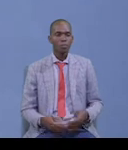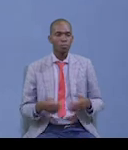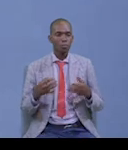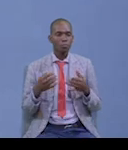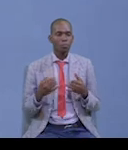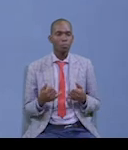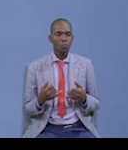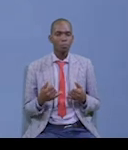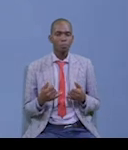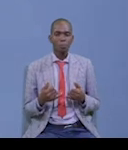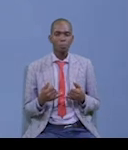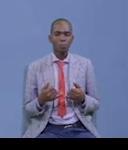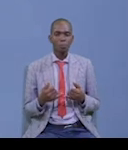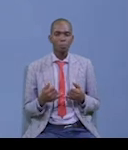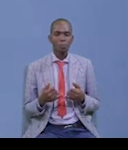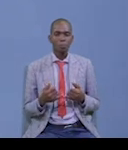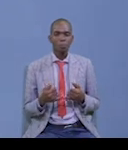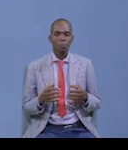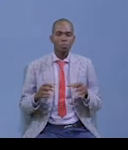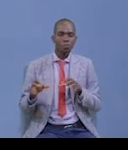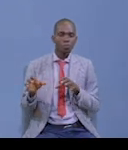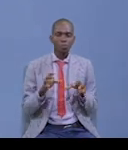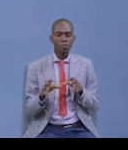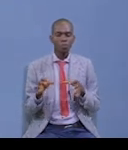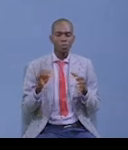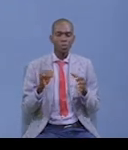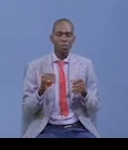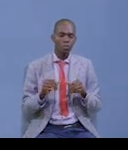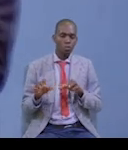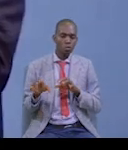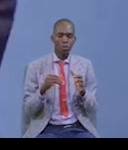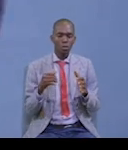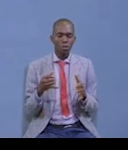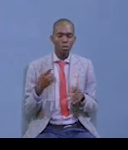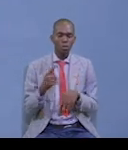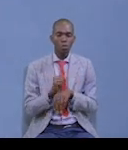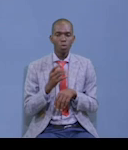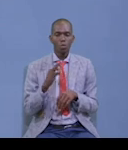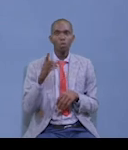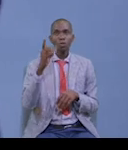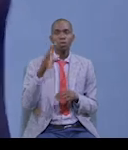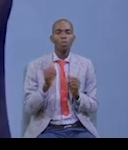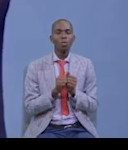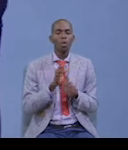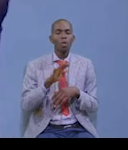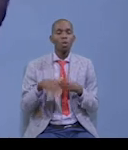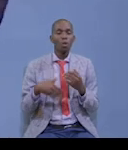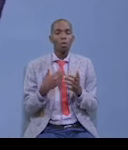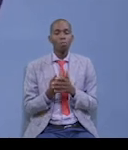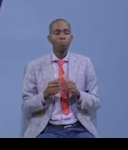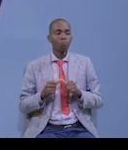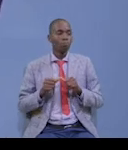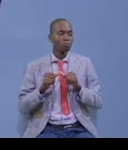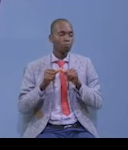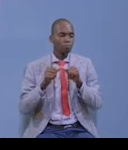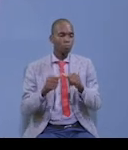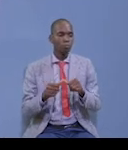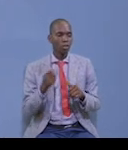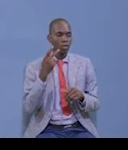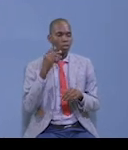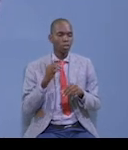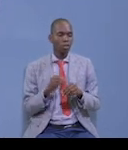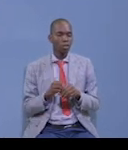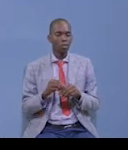ప్రభు కోసం చేపలు పట్టడం. Doing that perseveringly. దానిని సహనముతో పట్టుదల కలిగి చేయడం. Simon Peter